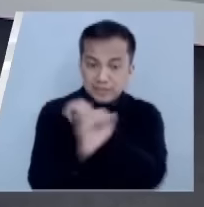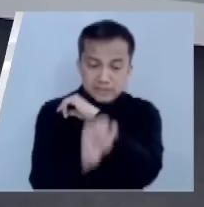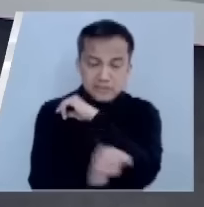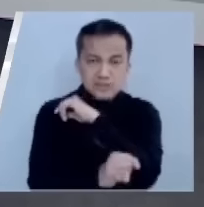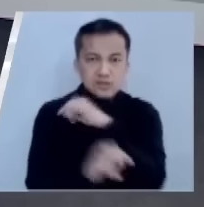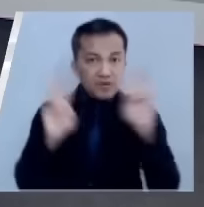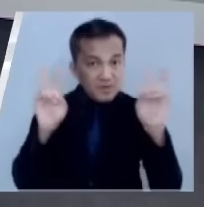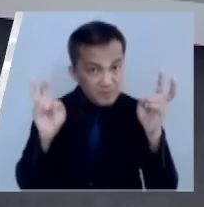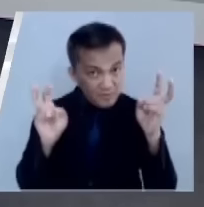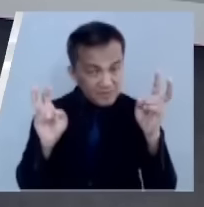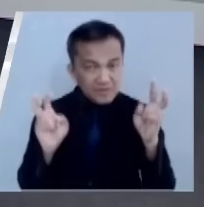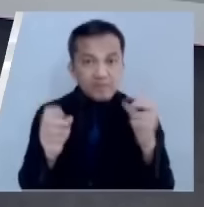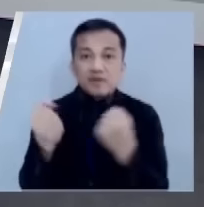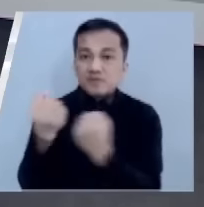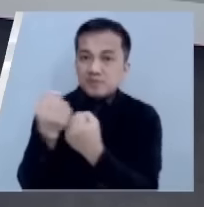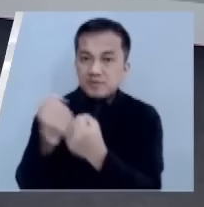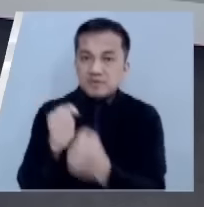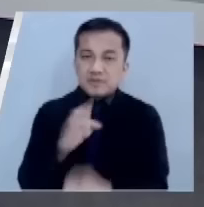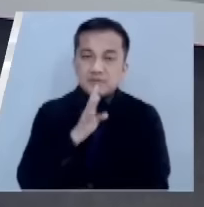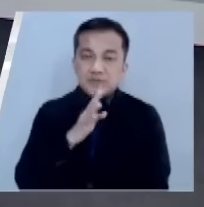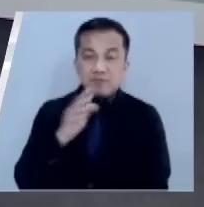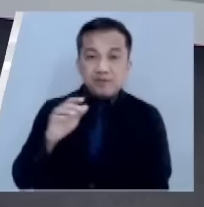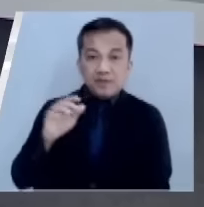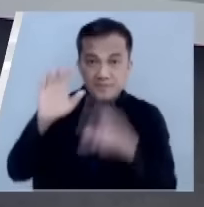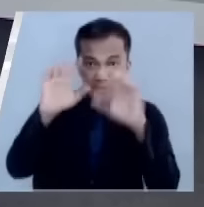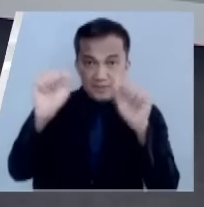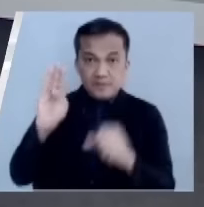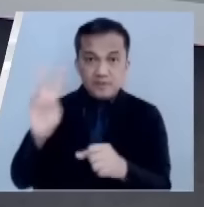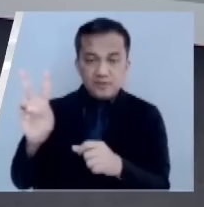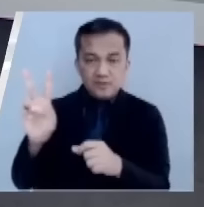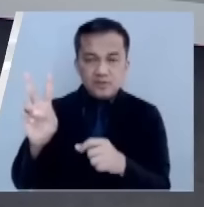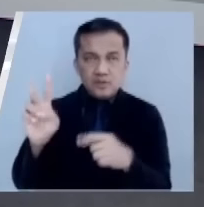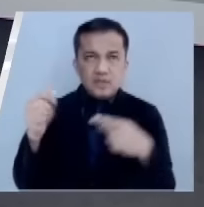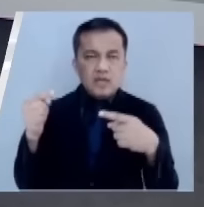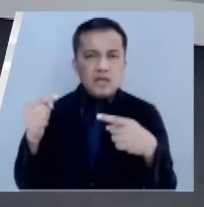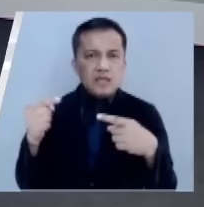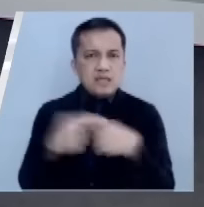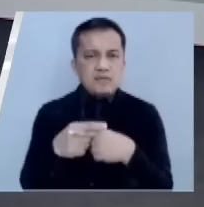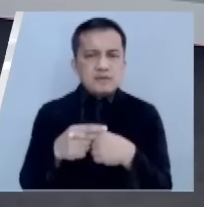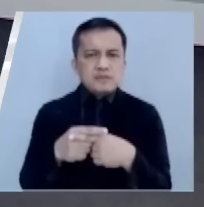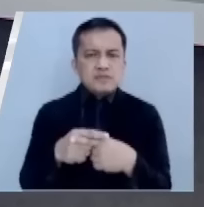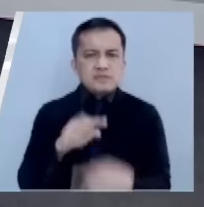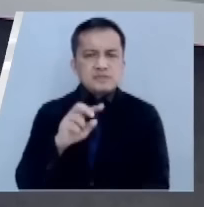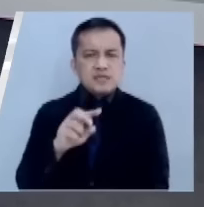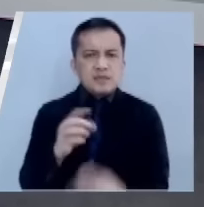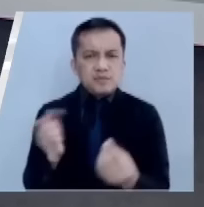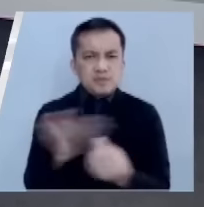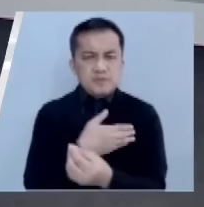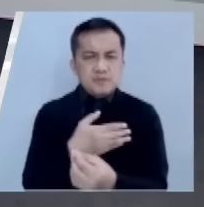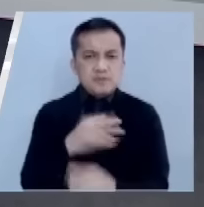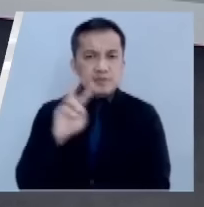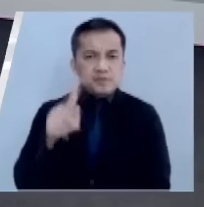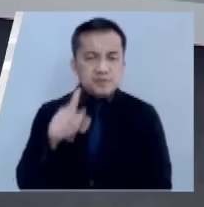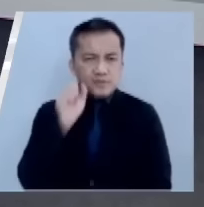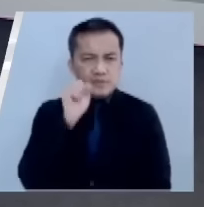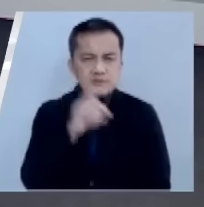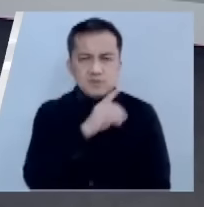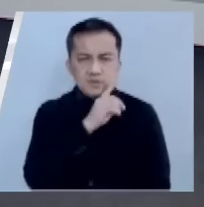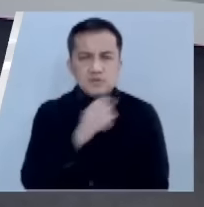pagsuporta sa pahayag ni Pangulong Bongbong Marcos laban sa impeachment ni Vice President Sara Duterte. Mas marami pa